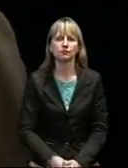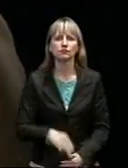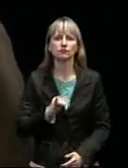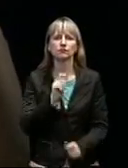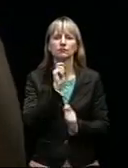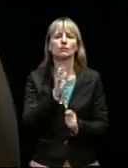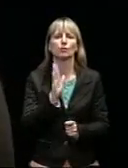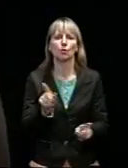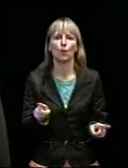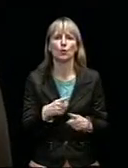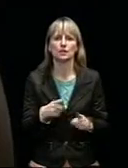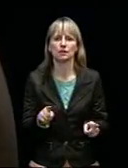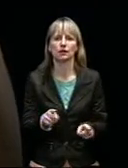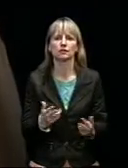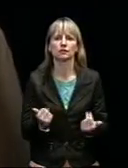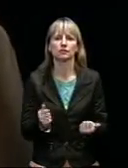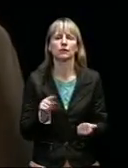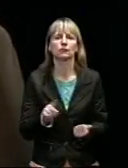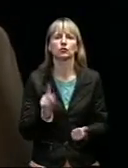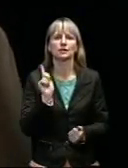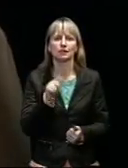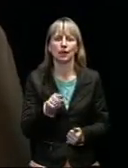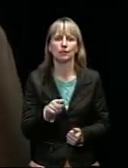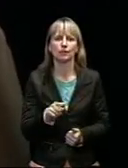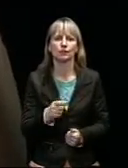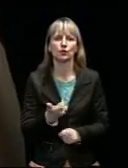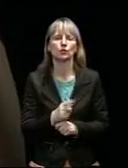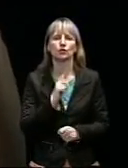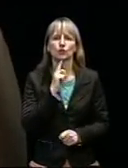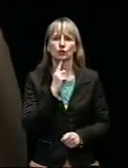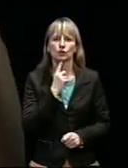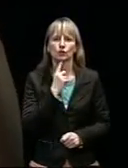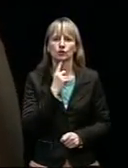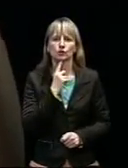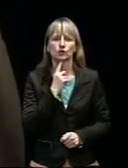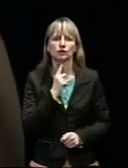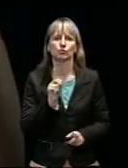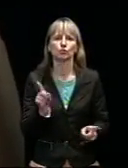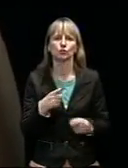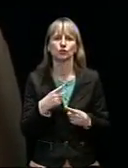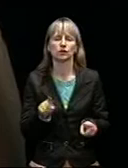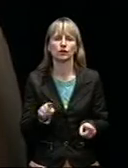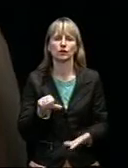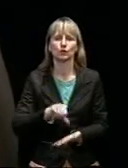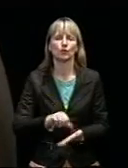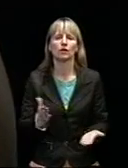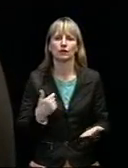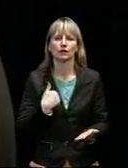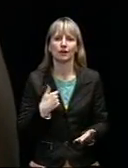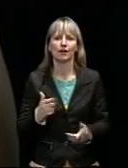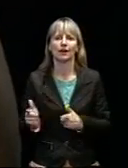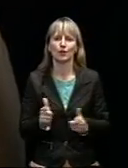сюрпризы будут музыкальные, конечно же, потому что там будут очень сложные произведения, к которым я